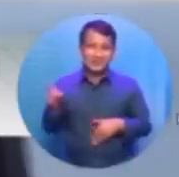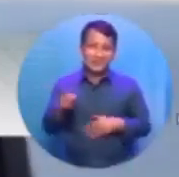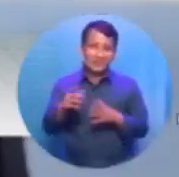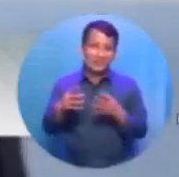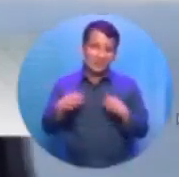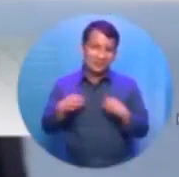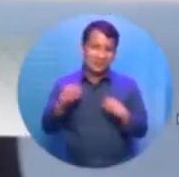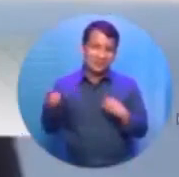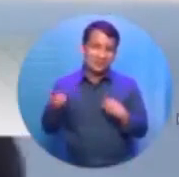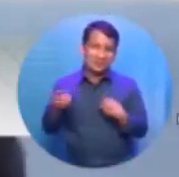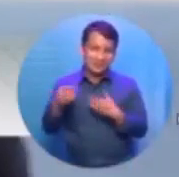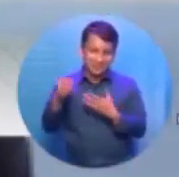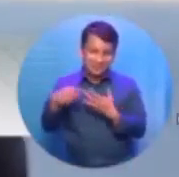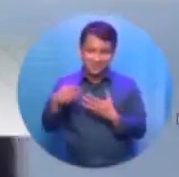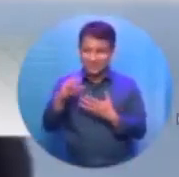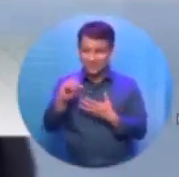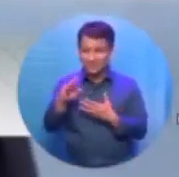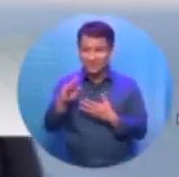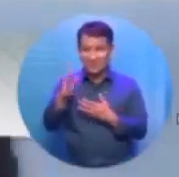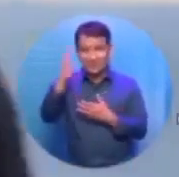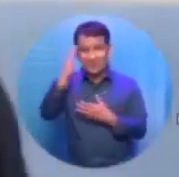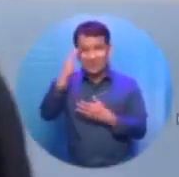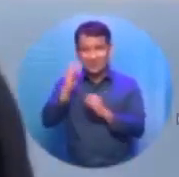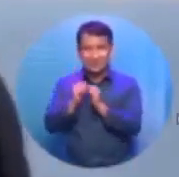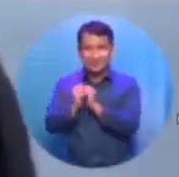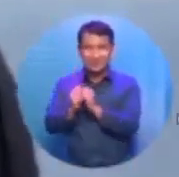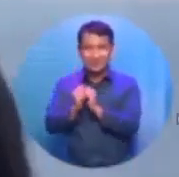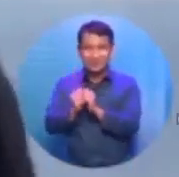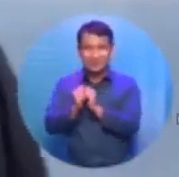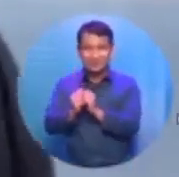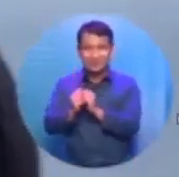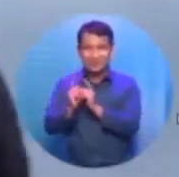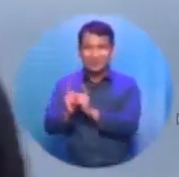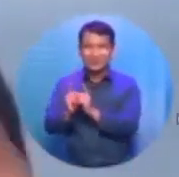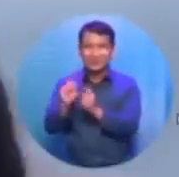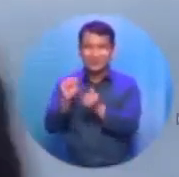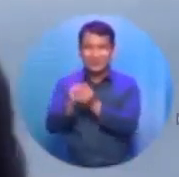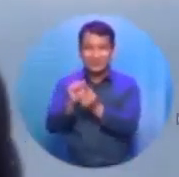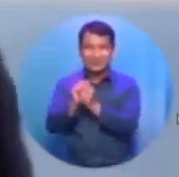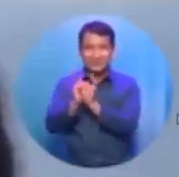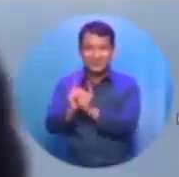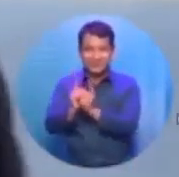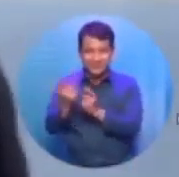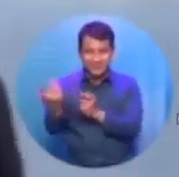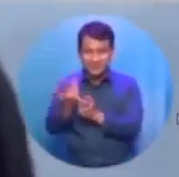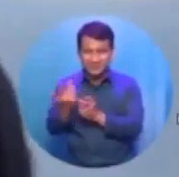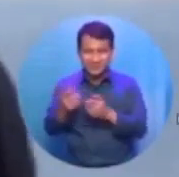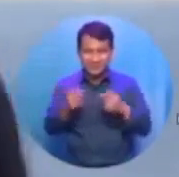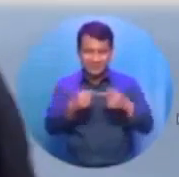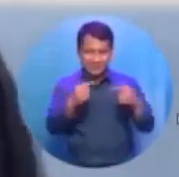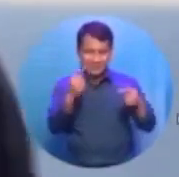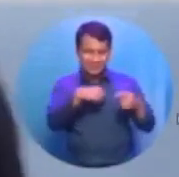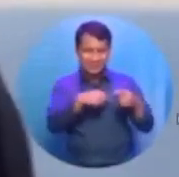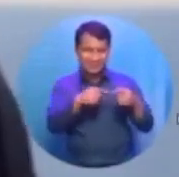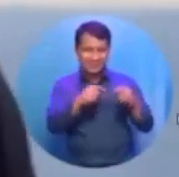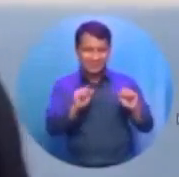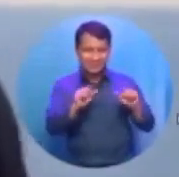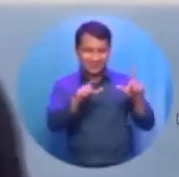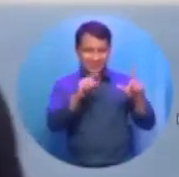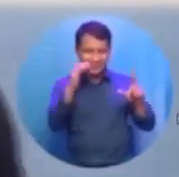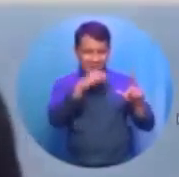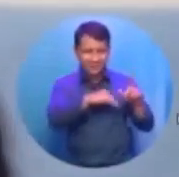crime nila ng concubinage dahil anggap na tanggap na ata nila nagkokohabit sila. Pangalawa, on the issue of cyber libel, Sir Rafi,